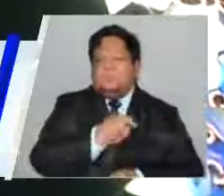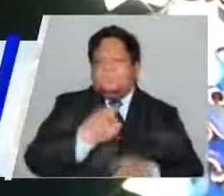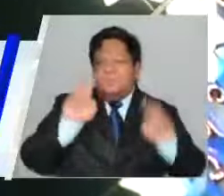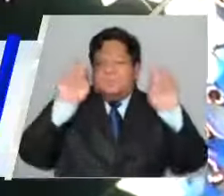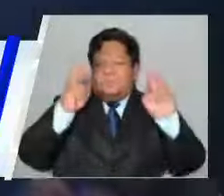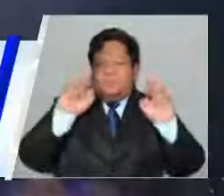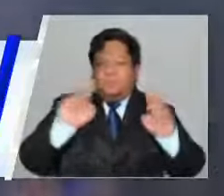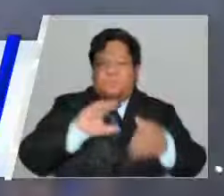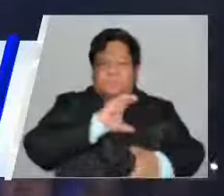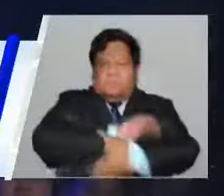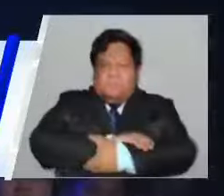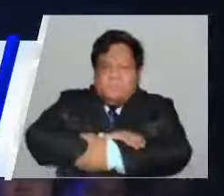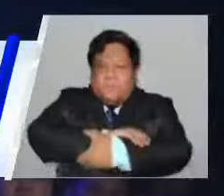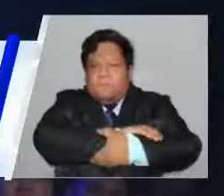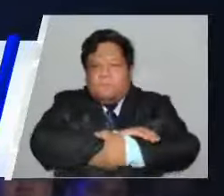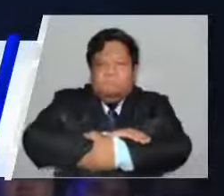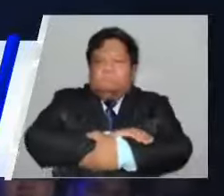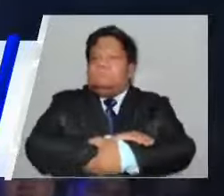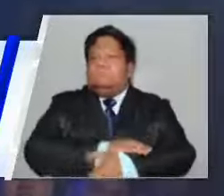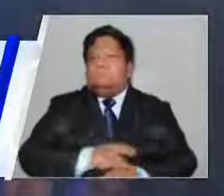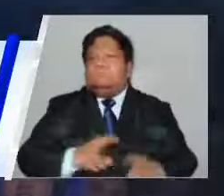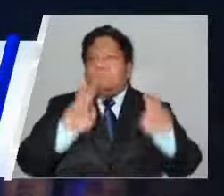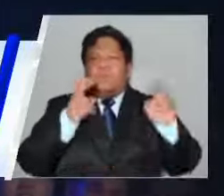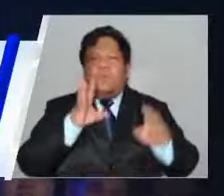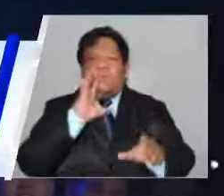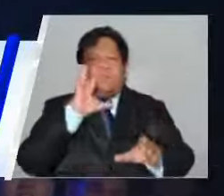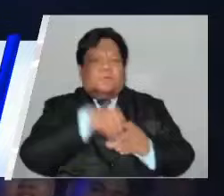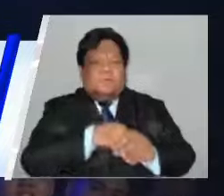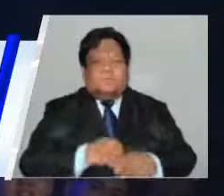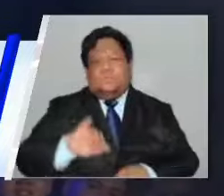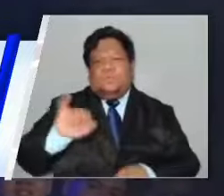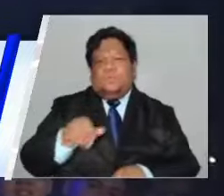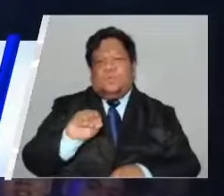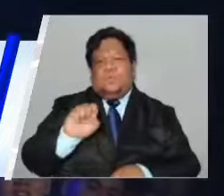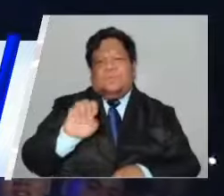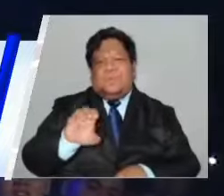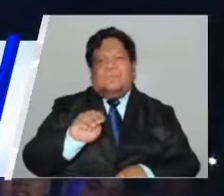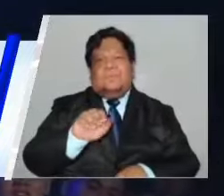din ang tiniguriang King of Filipino Christmas Carols na si Jose Marichan.